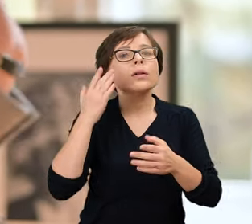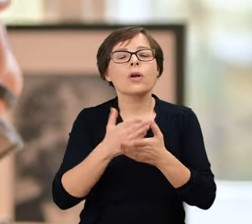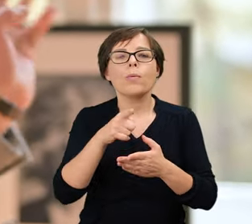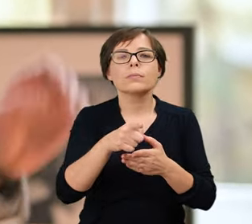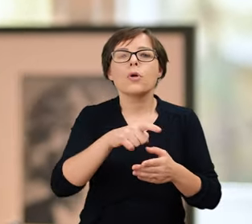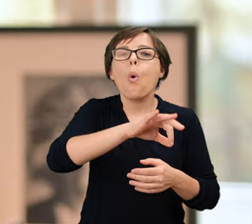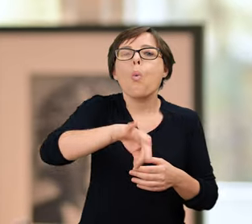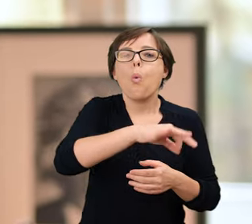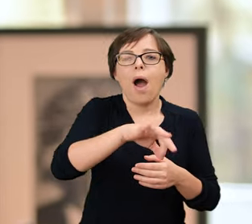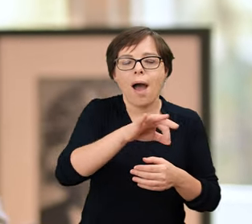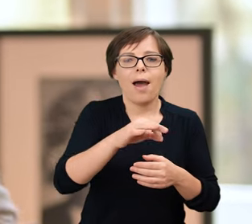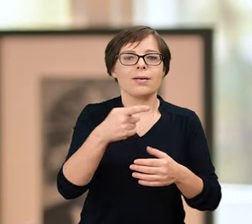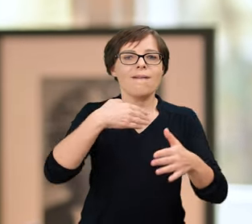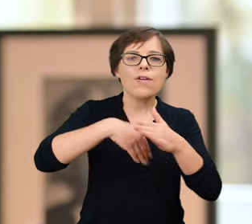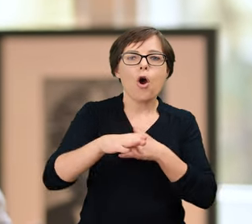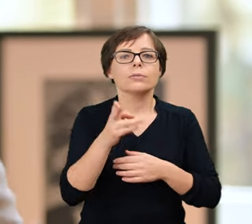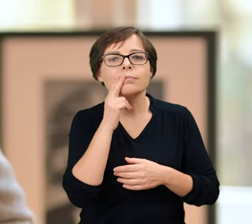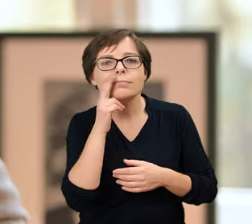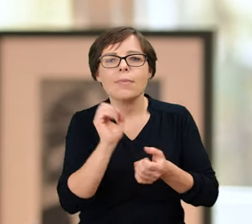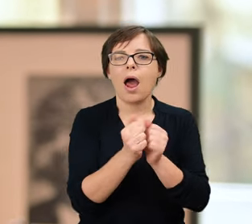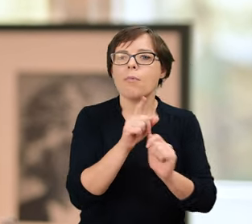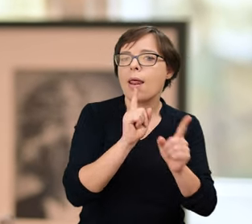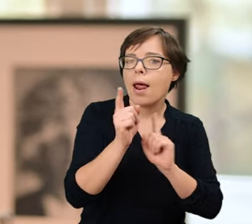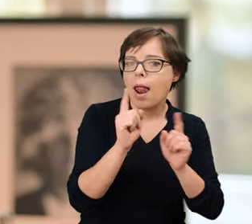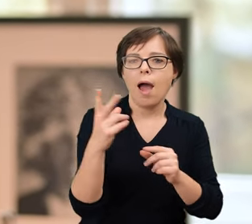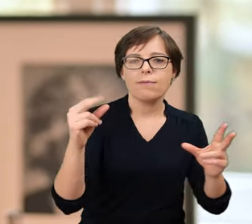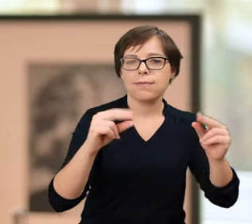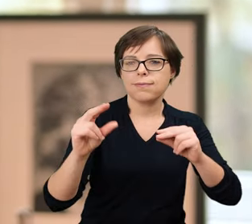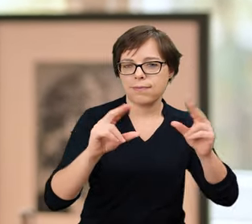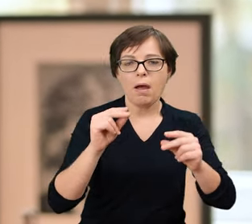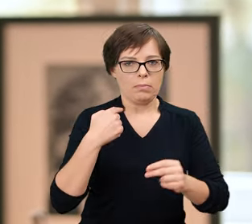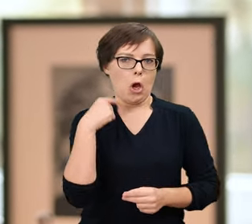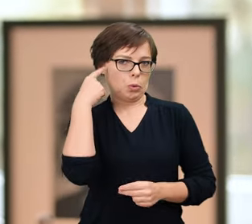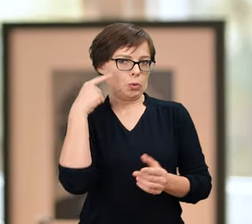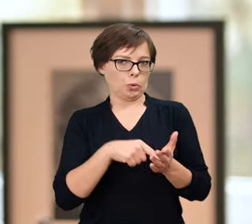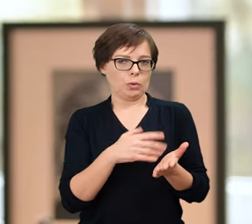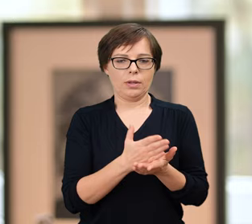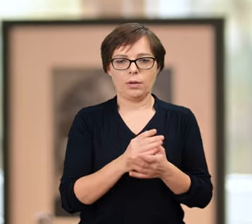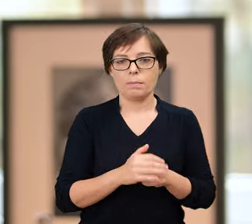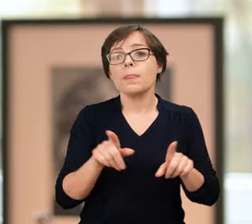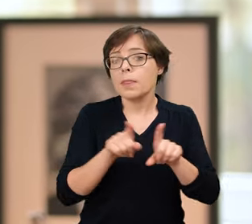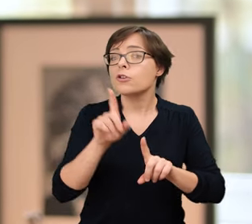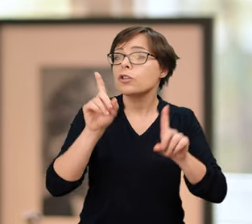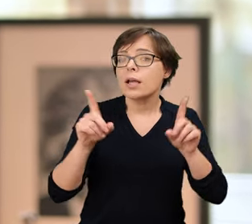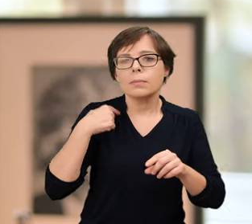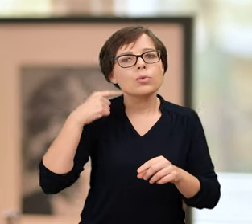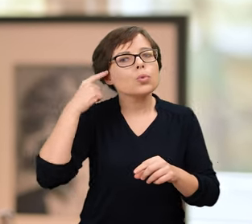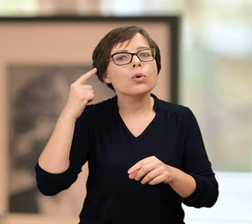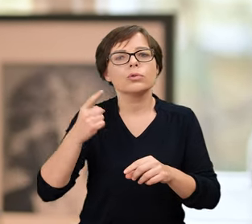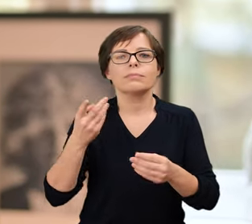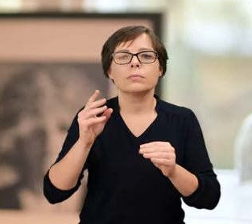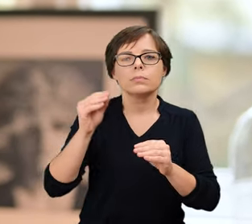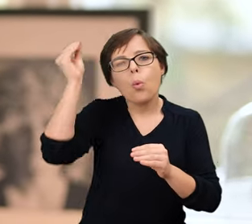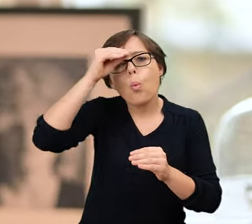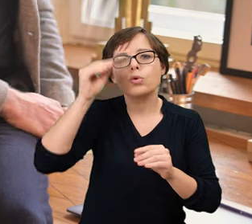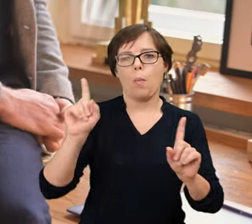wychodzą tutaj na papierosa albo po prostu pogadać. Czasem słychać też lekcje muzyki. To